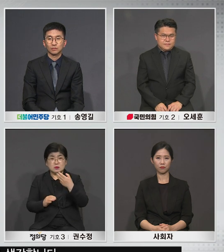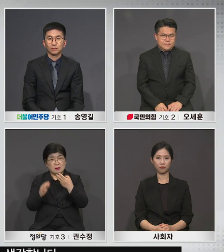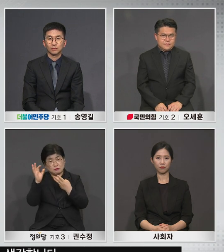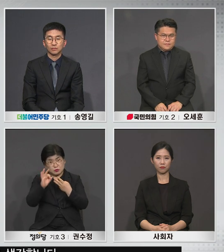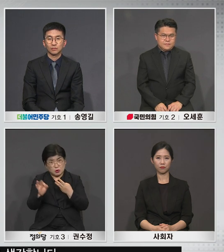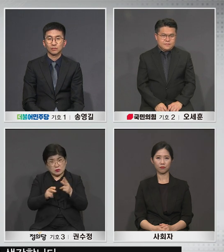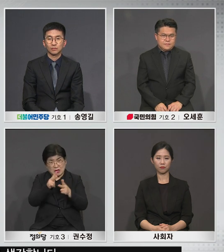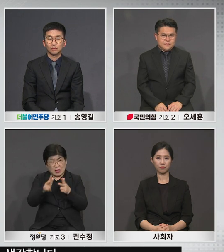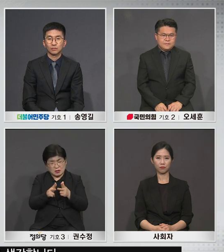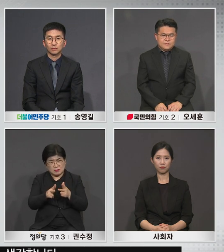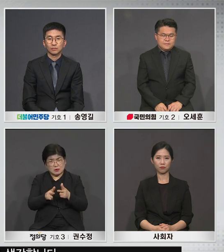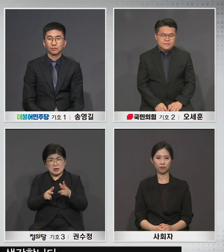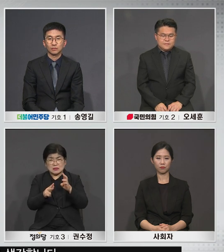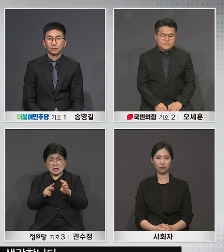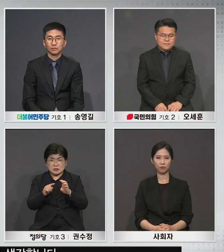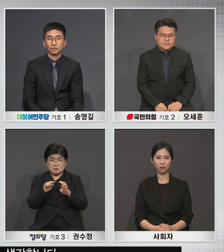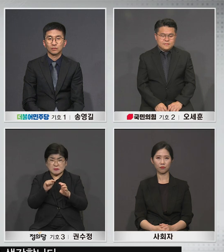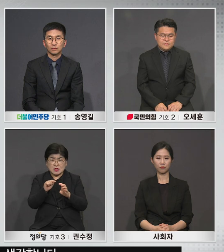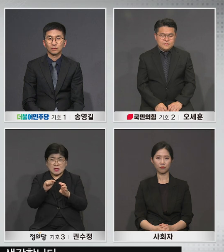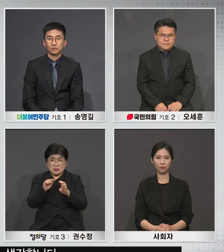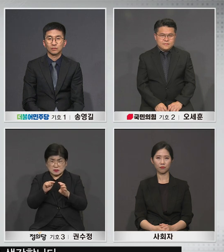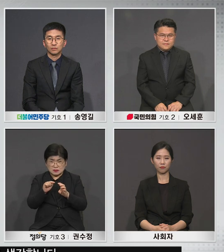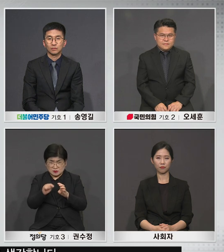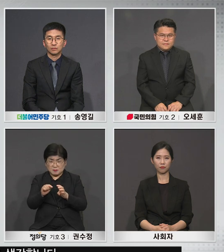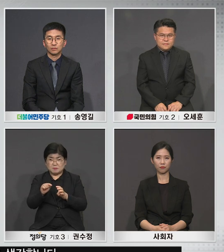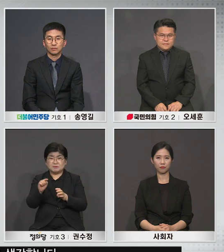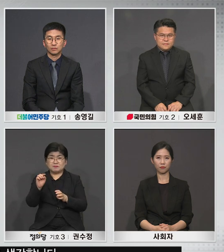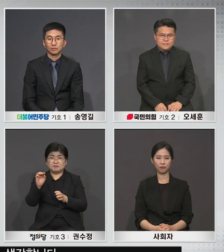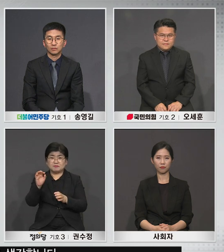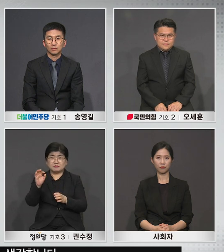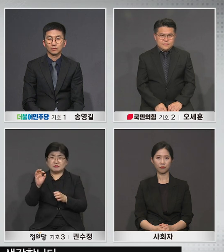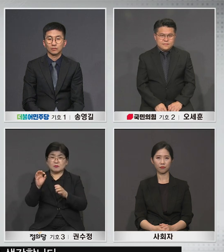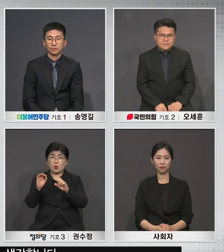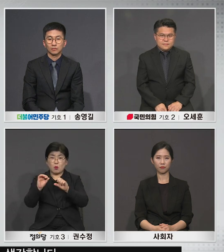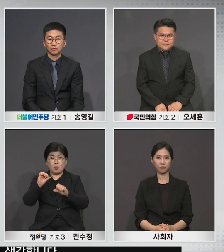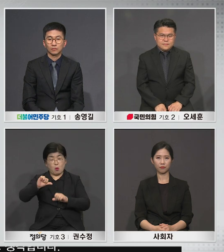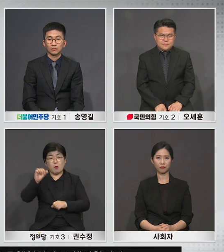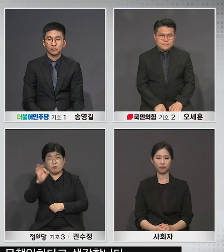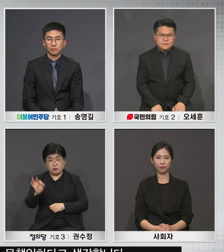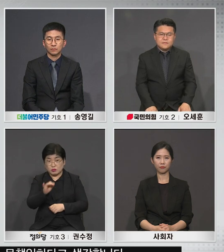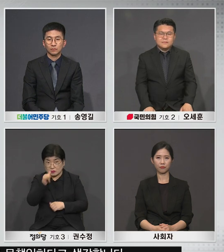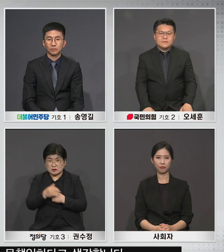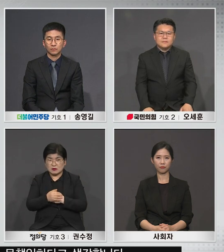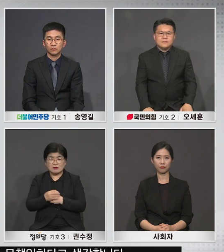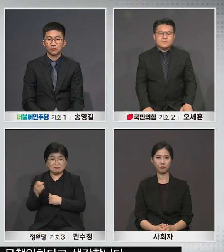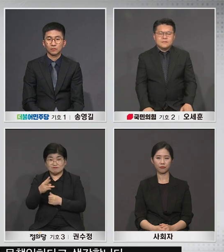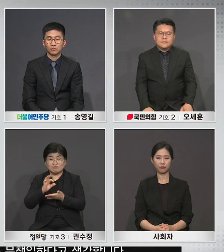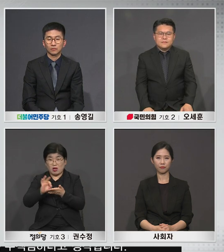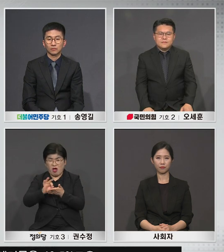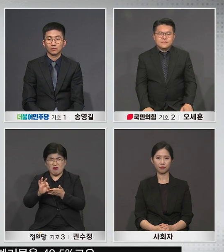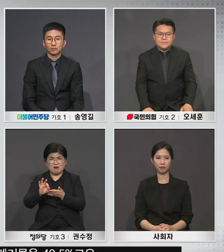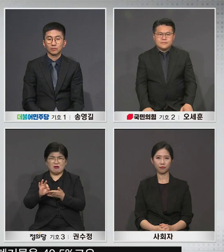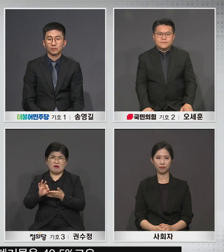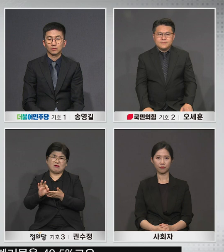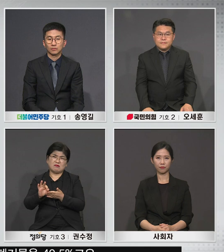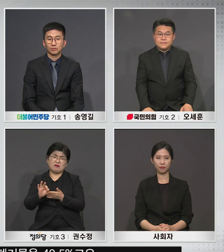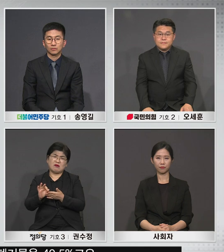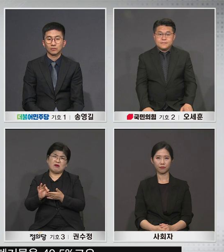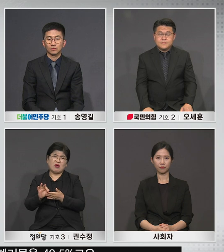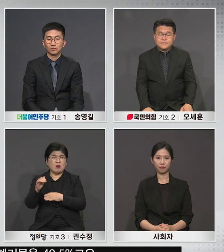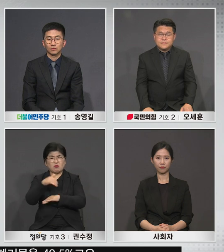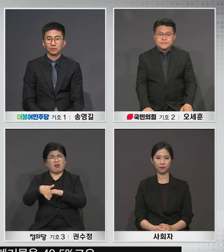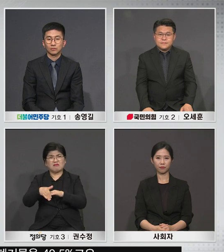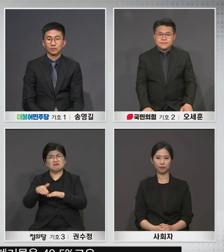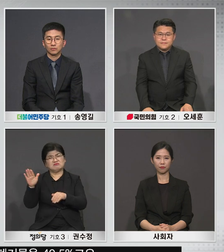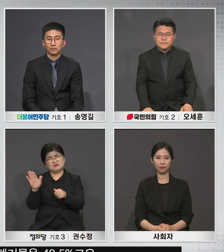40.5%고요. 지정 폐기물 재활용률은 21%에 불과합니다. 사실상 재활용 정책 실패한 것입니다. 오세훈